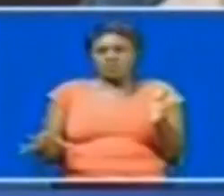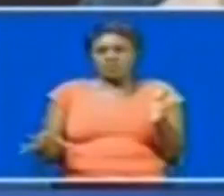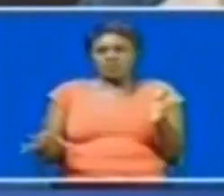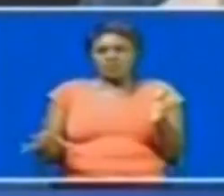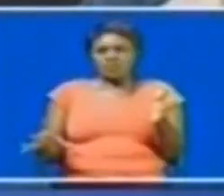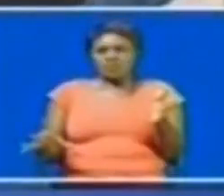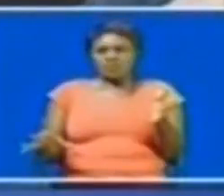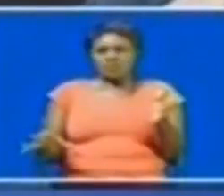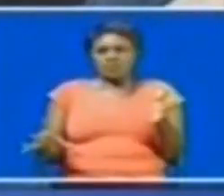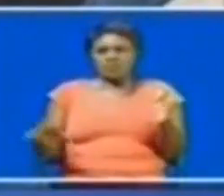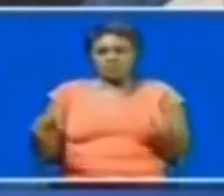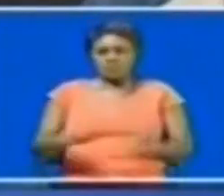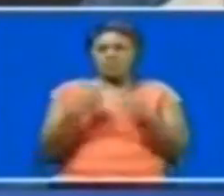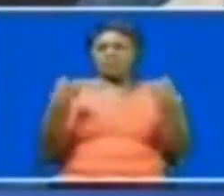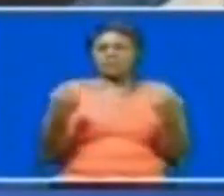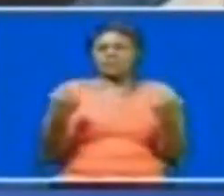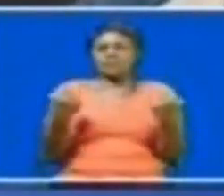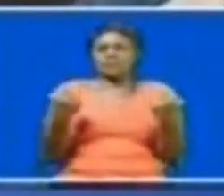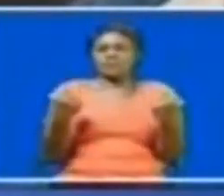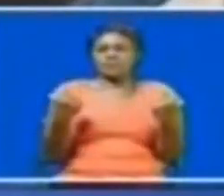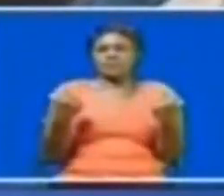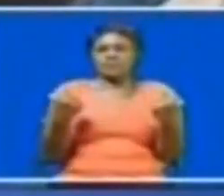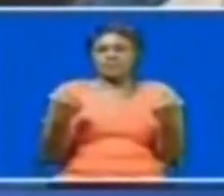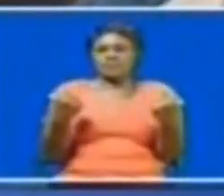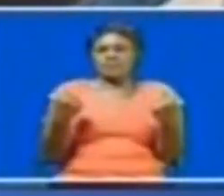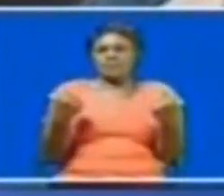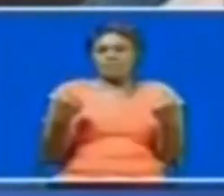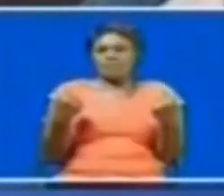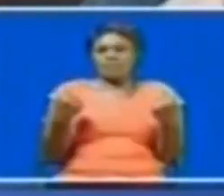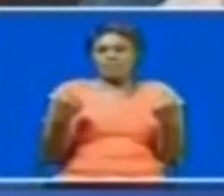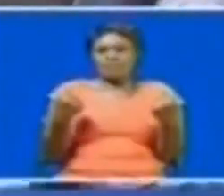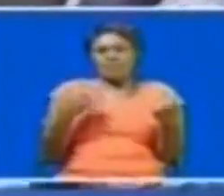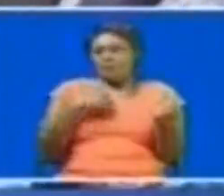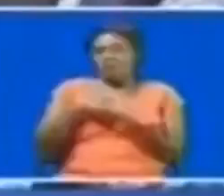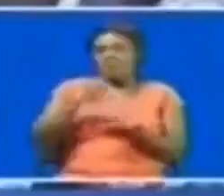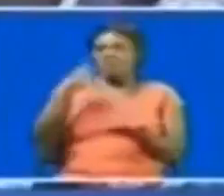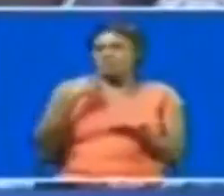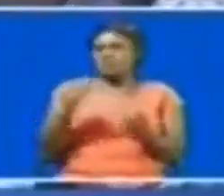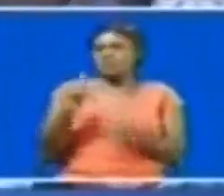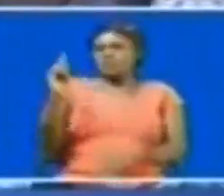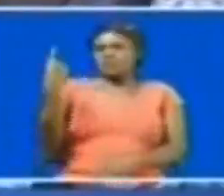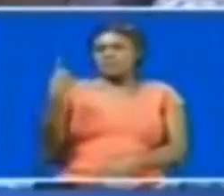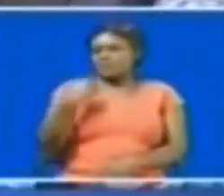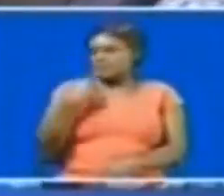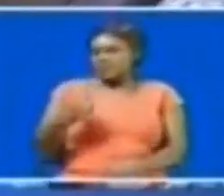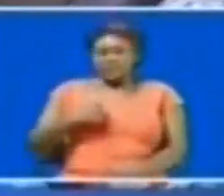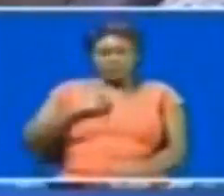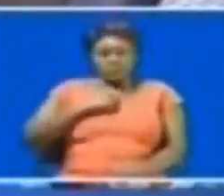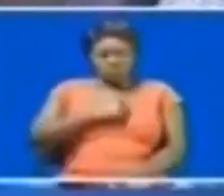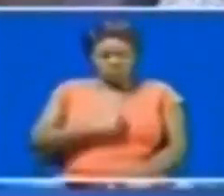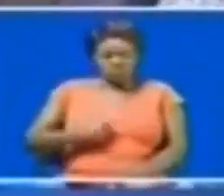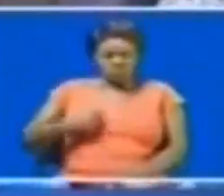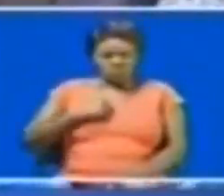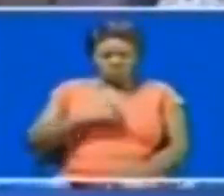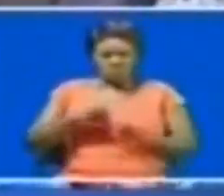ikaweza kuleta hiyo accident. Kwa hivyo sina mengi ya kusema. Ya kwanza nataka niseme pole sana